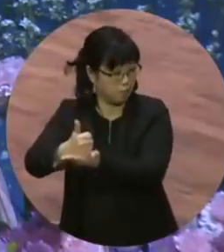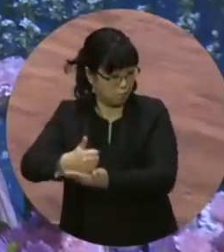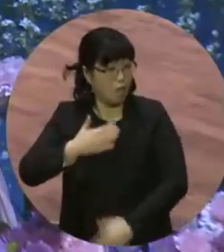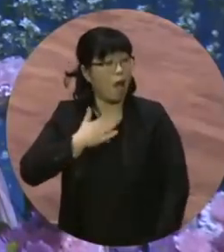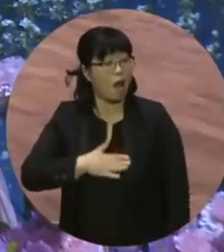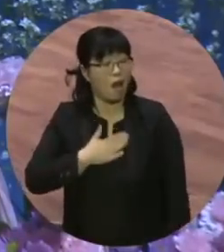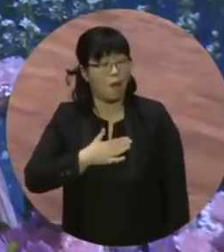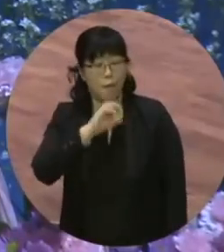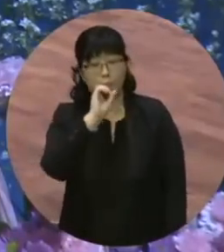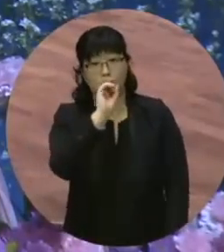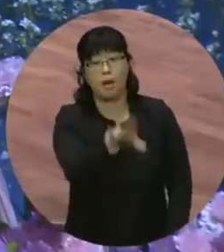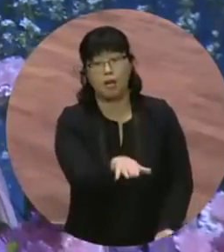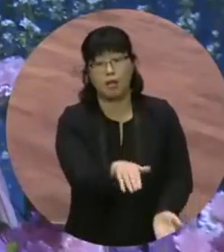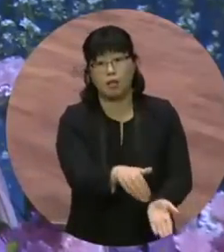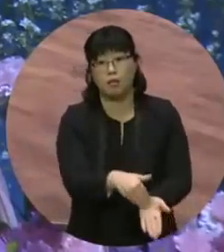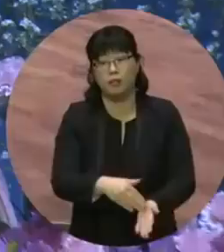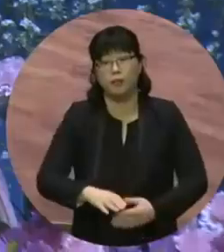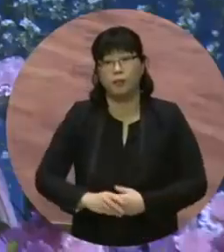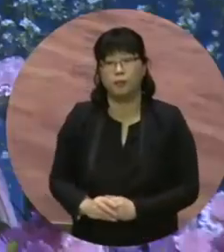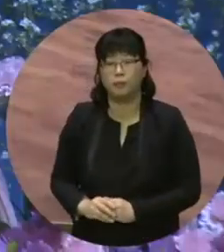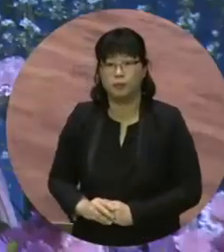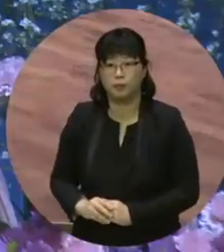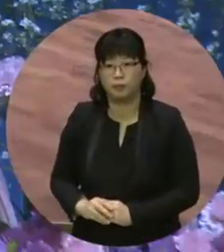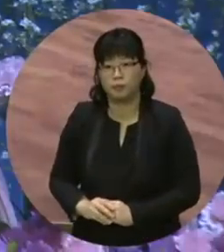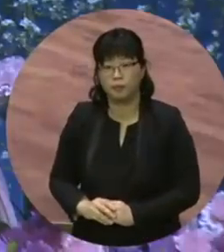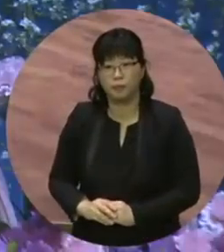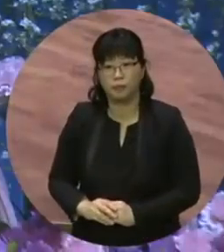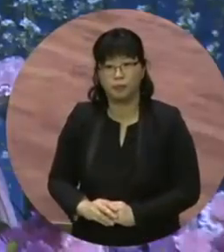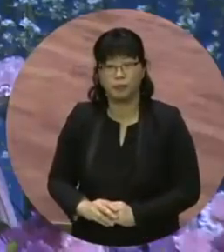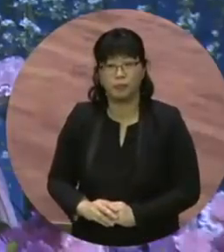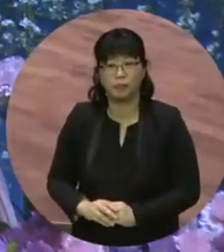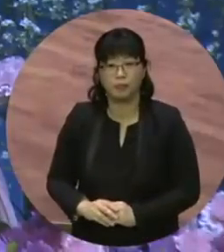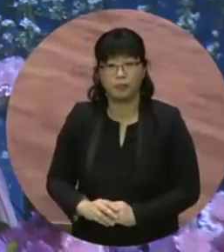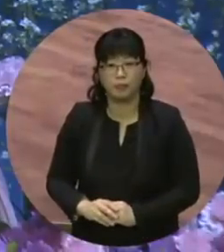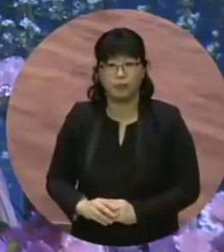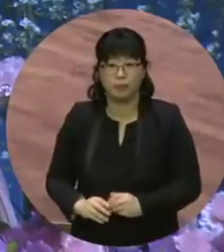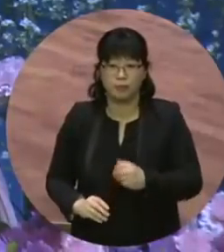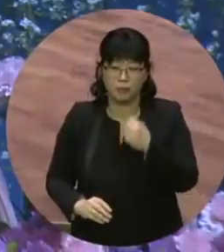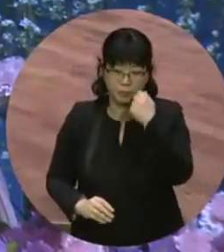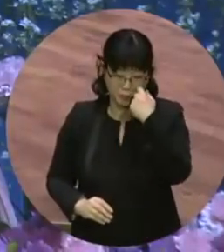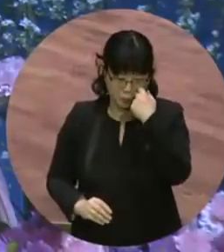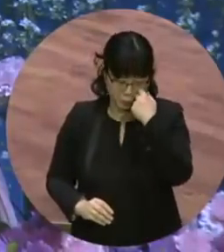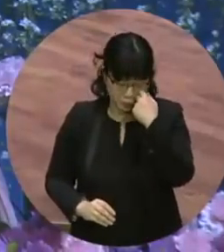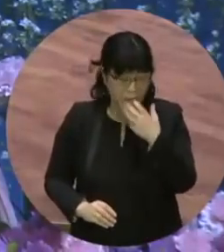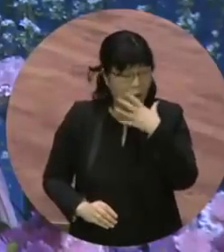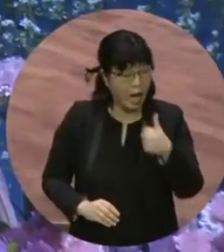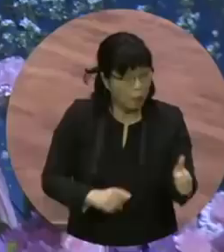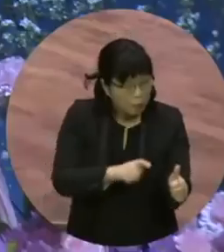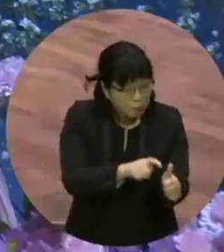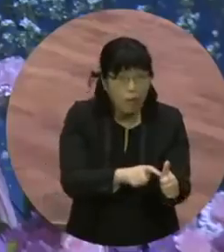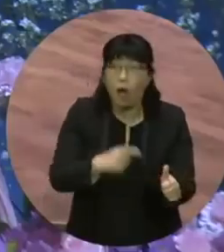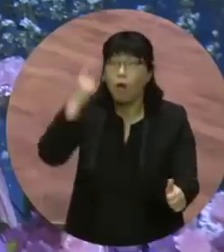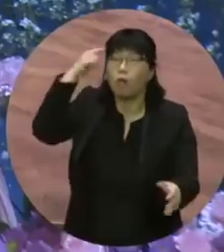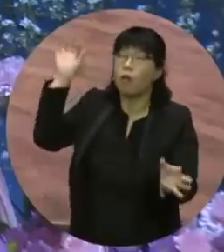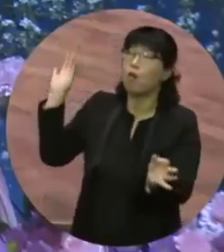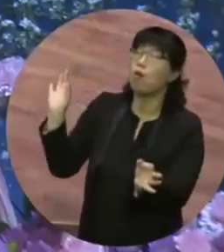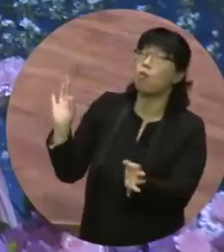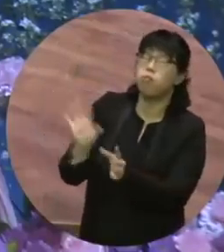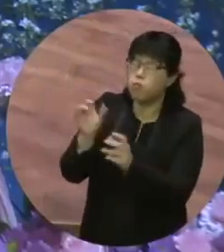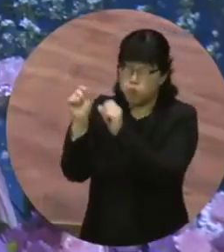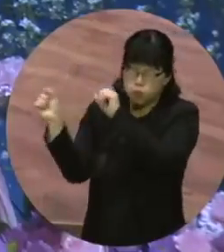이거를 지금 말씀하시면서 생각을 확 깨우치는 거예요.